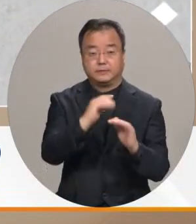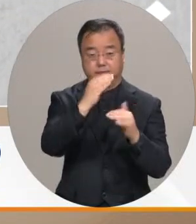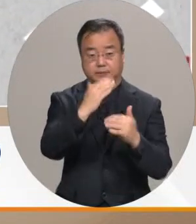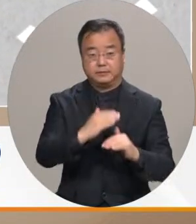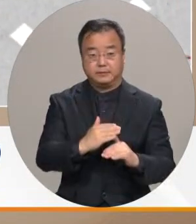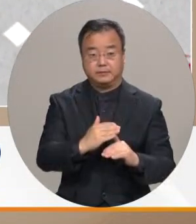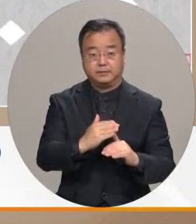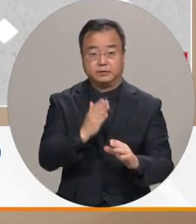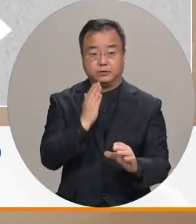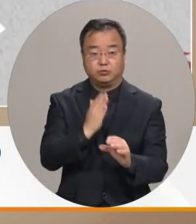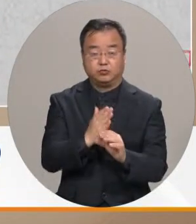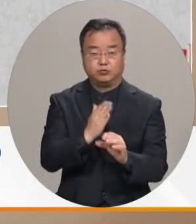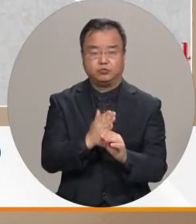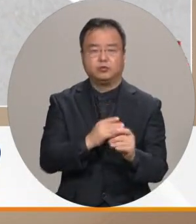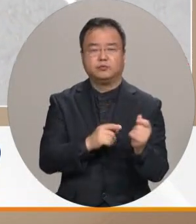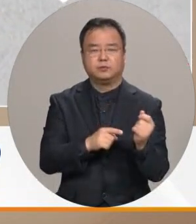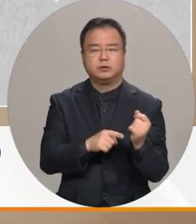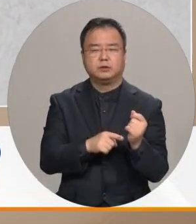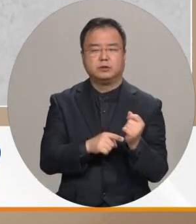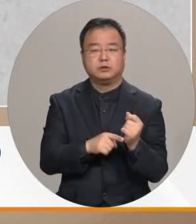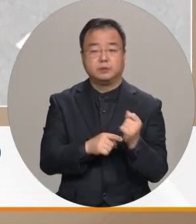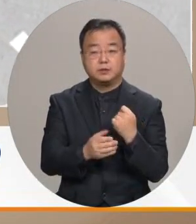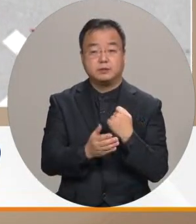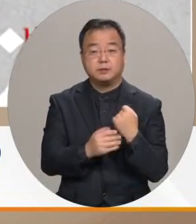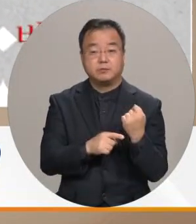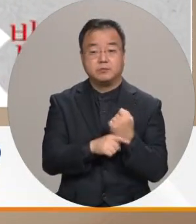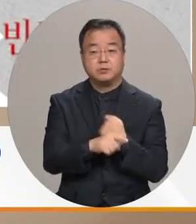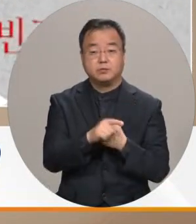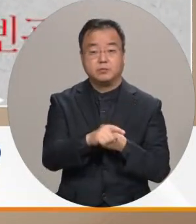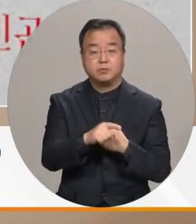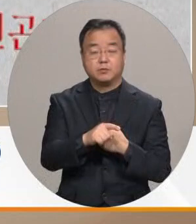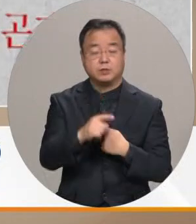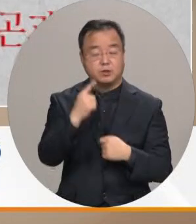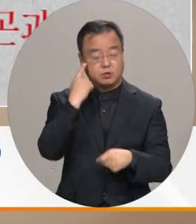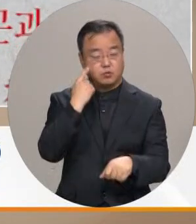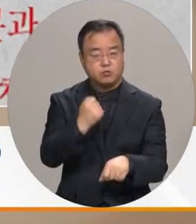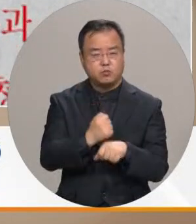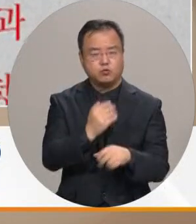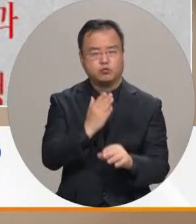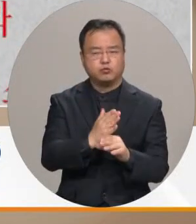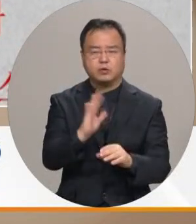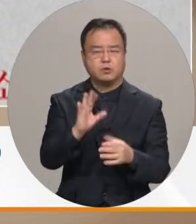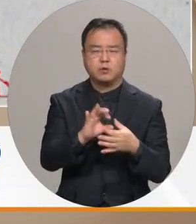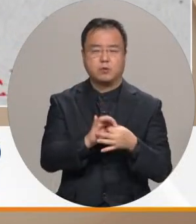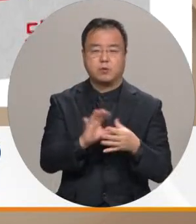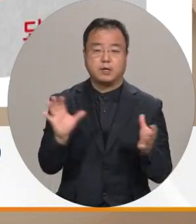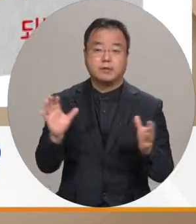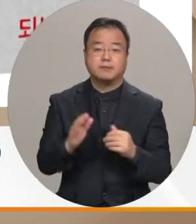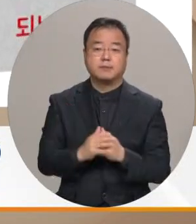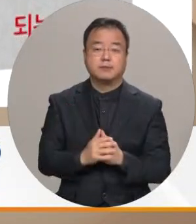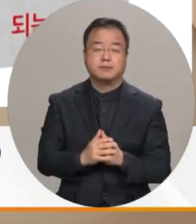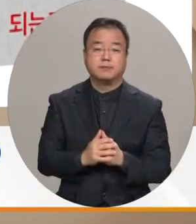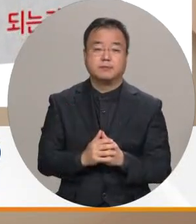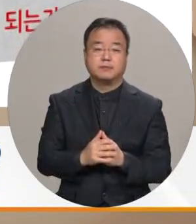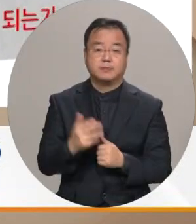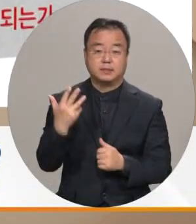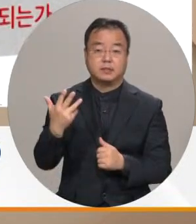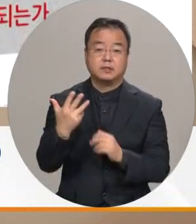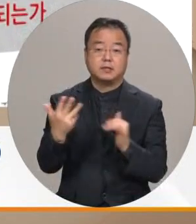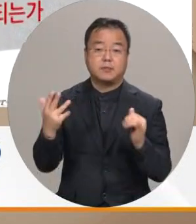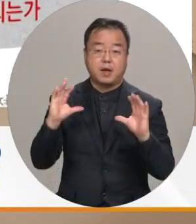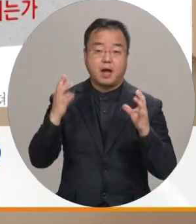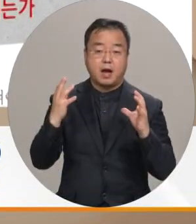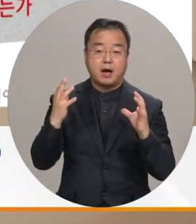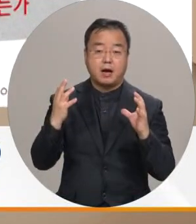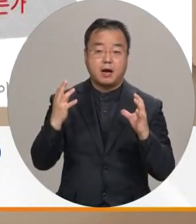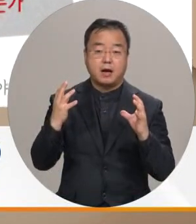학술적인 내용이 중심이니까 이것은 그 학술적인 내용과는 전혀 관련이 없이 그 8명의 아이들이